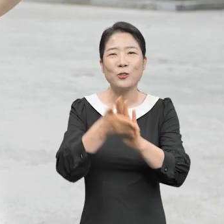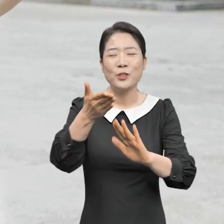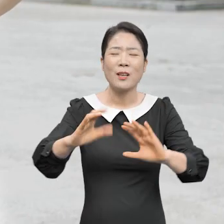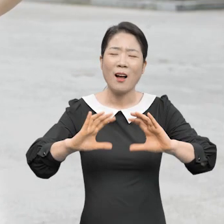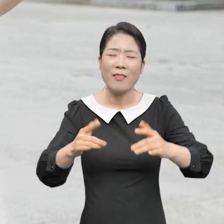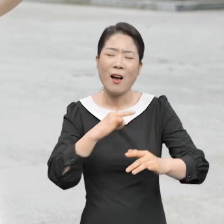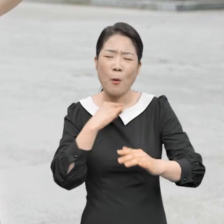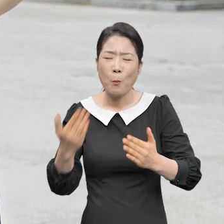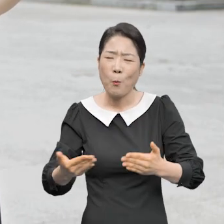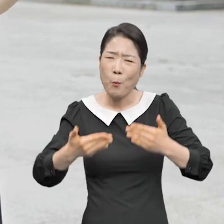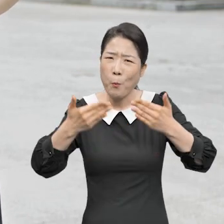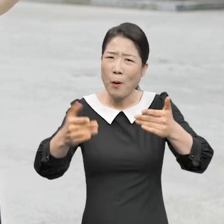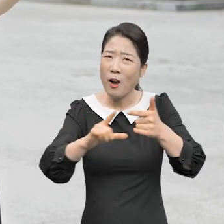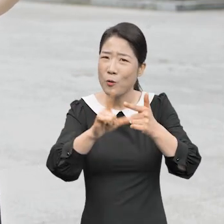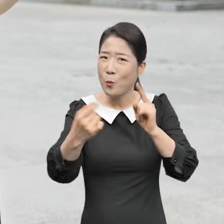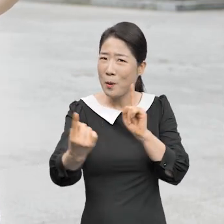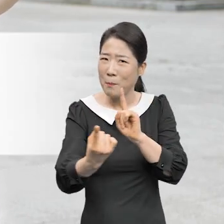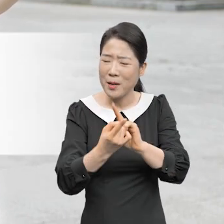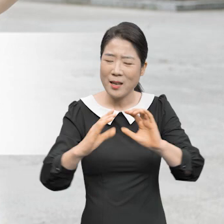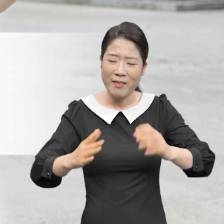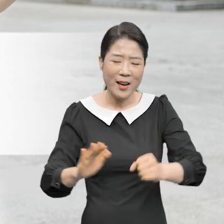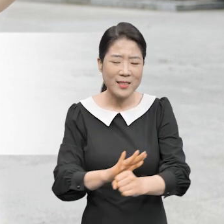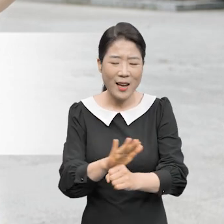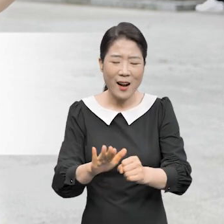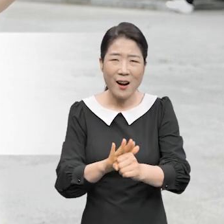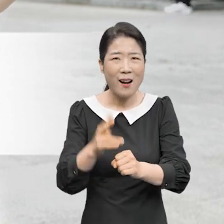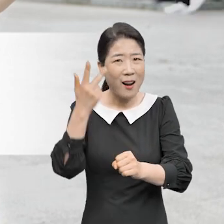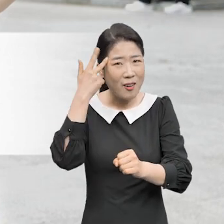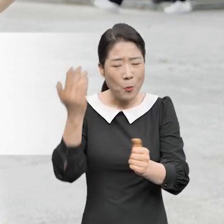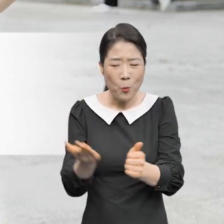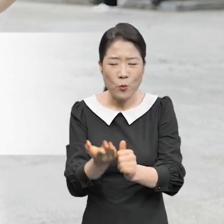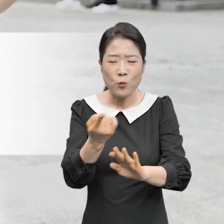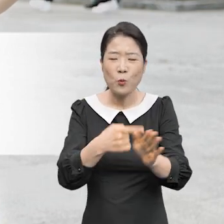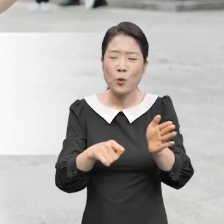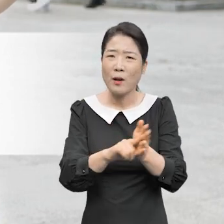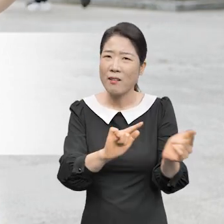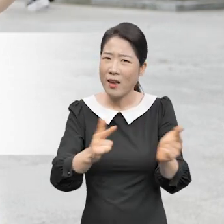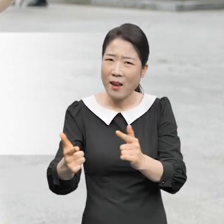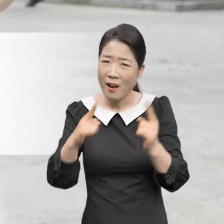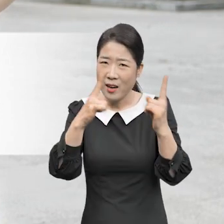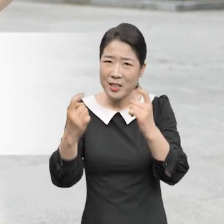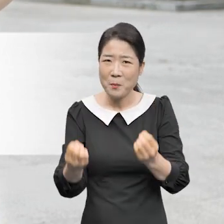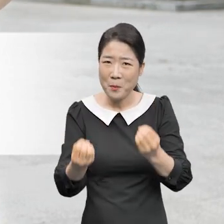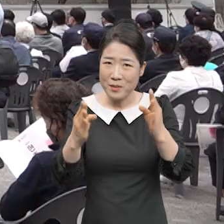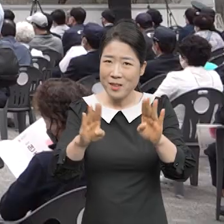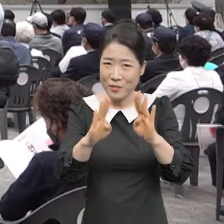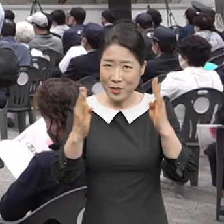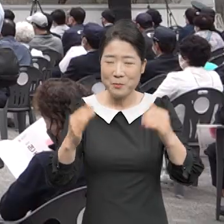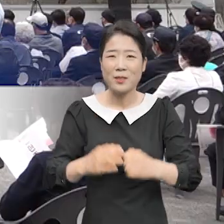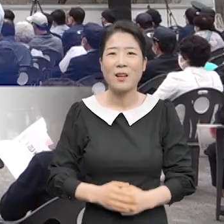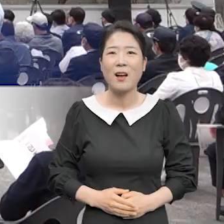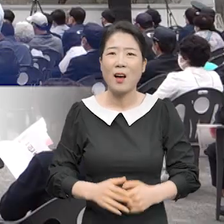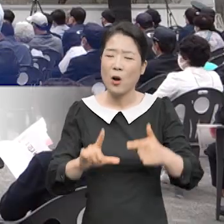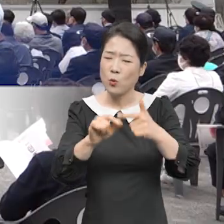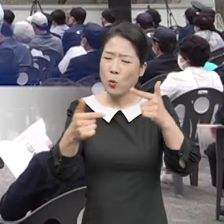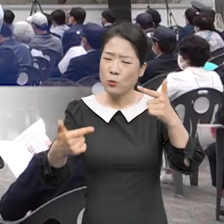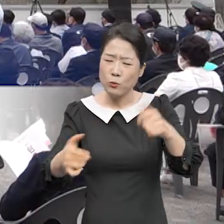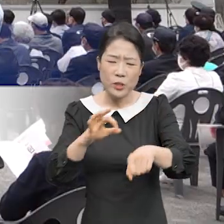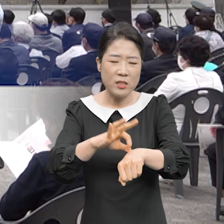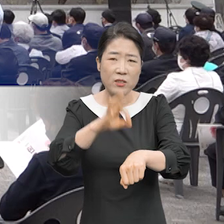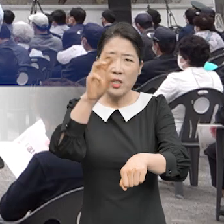광주시가 호국 보훈의 달인 6월을 맞아 애국정신 함양을 위한 다양한 기념행사를 개최합니다 6일 오전